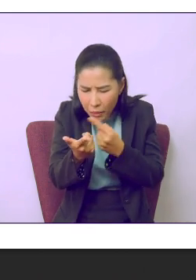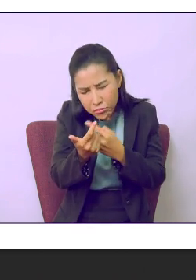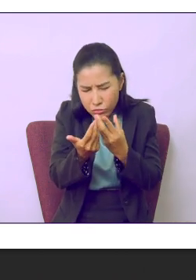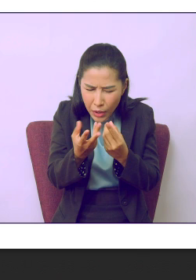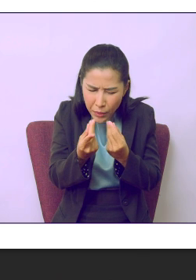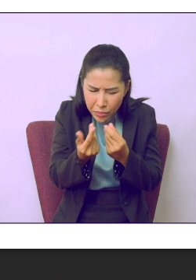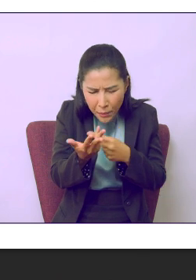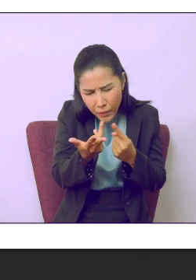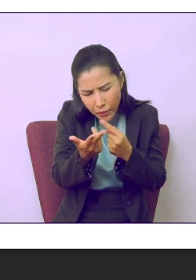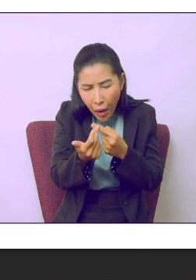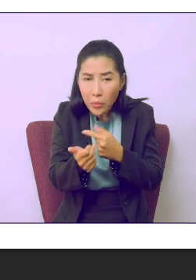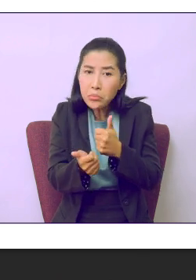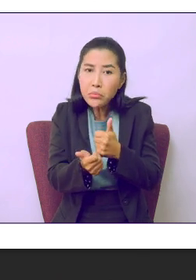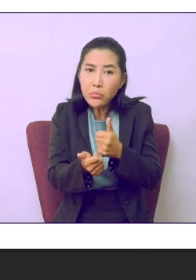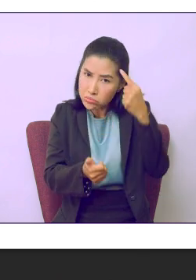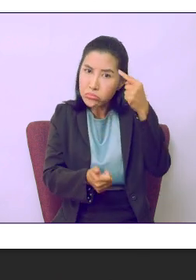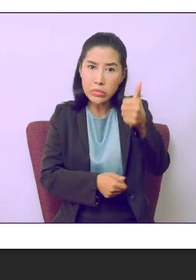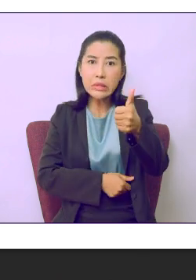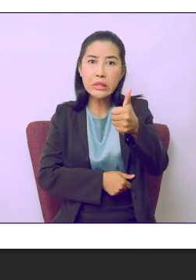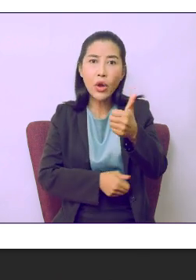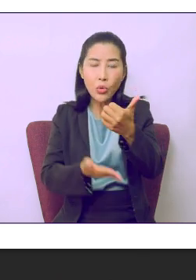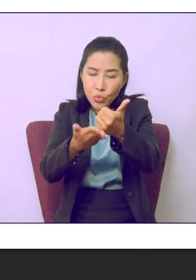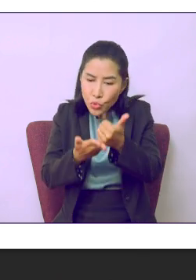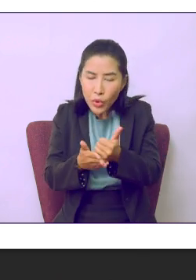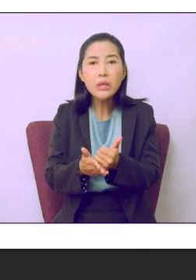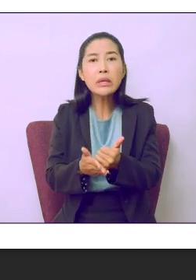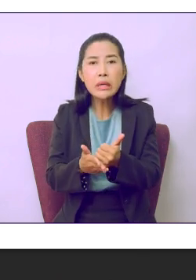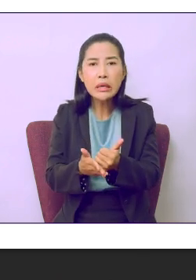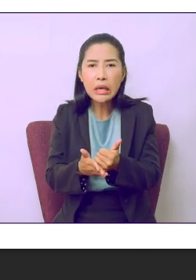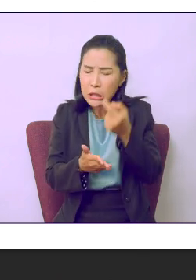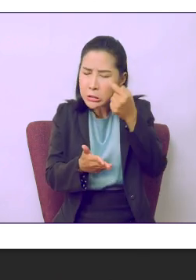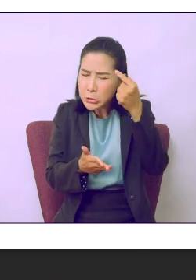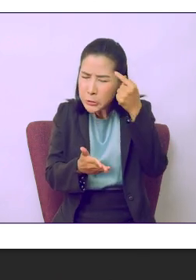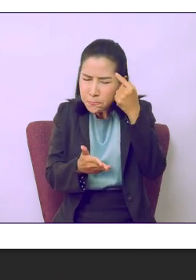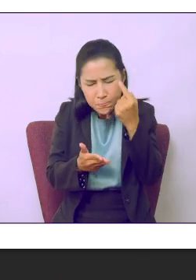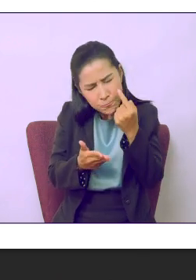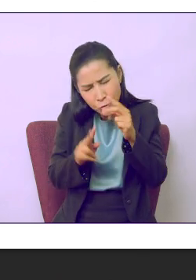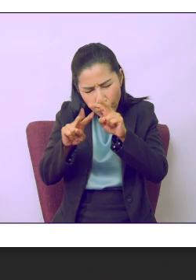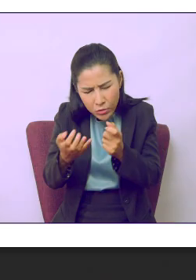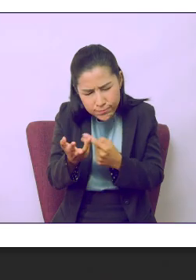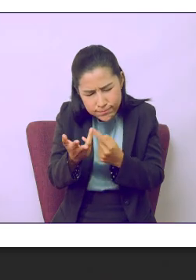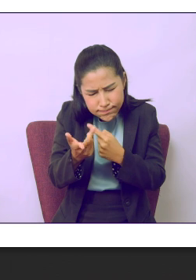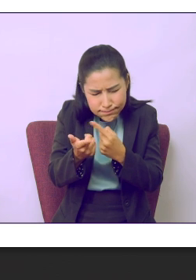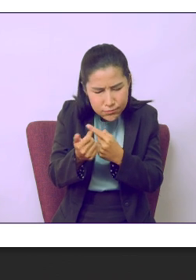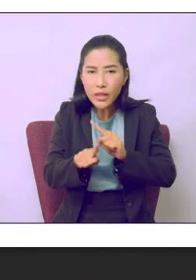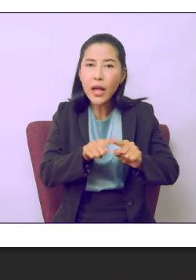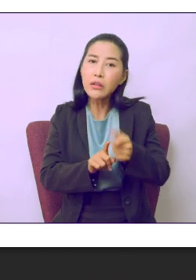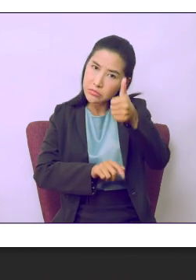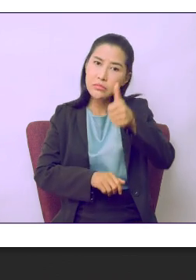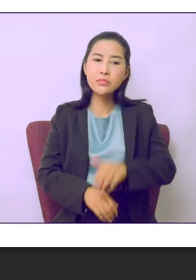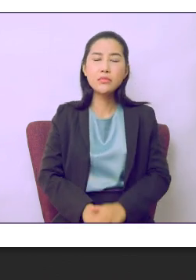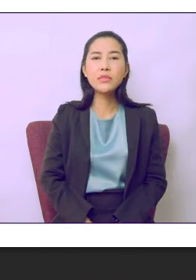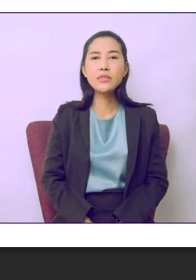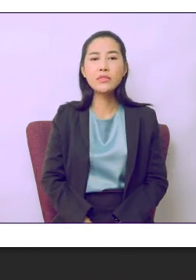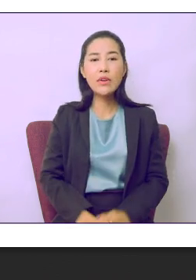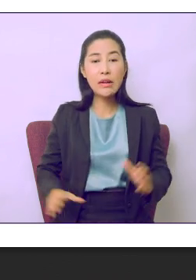เอ๊สนใจเหมือนกันว่าเออช่วยระบบการคิดได้ดีขึ้นนะครับอ่ะสรุปภาพ